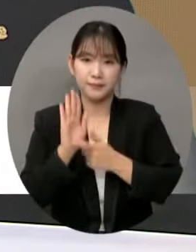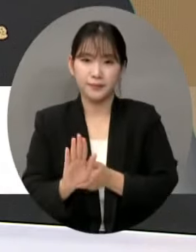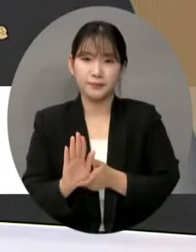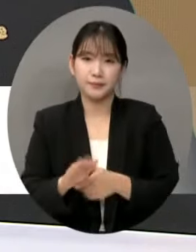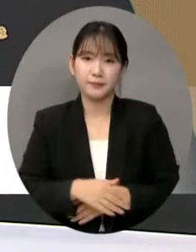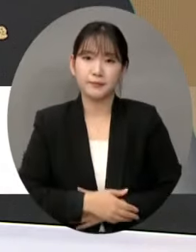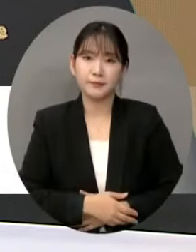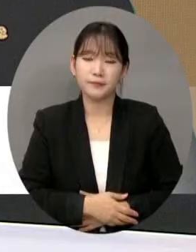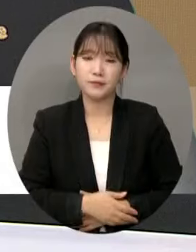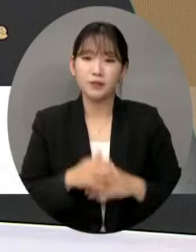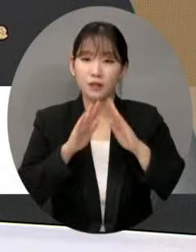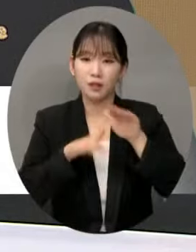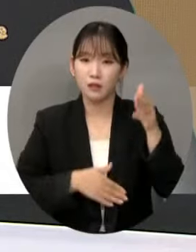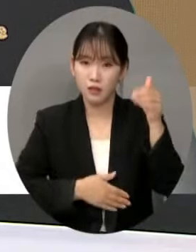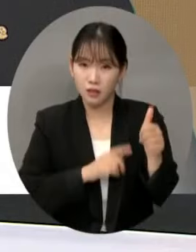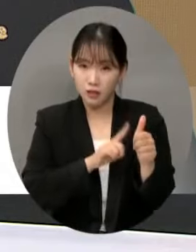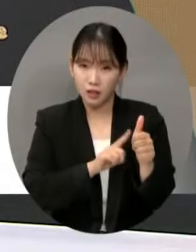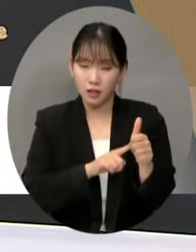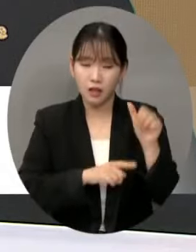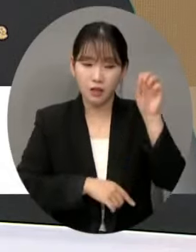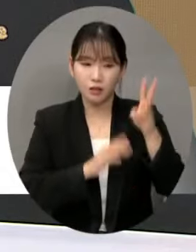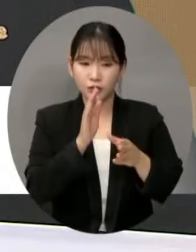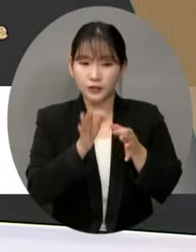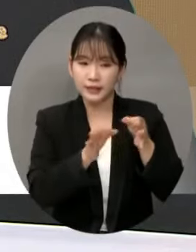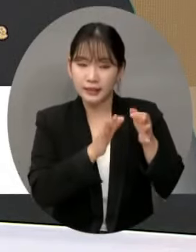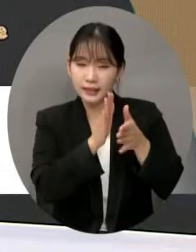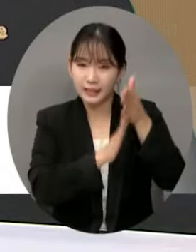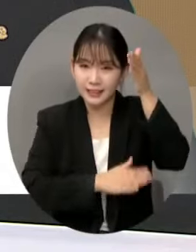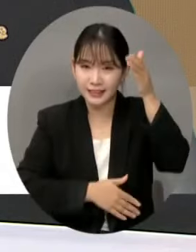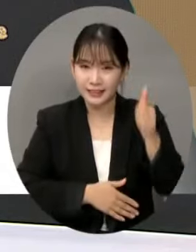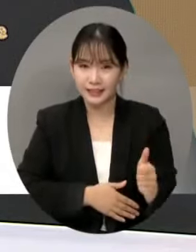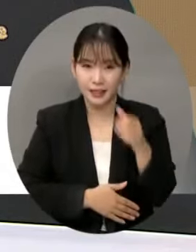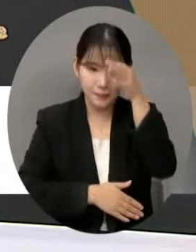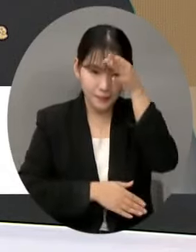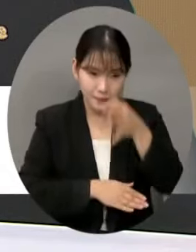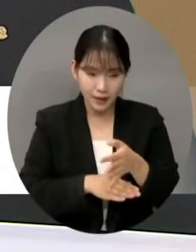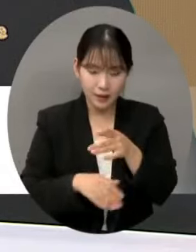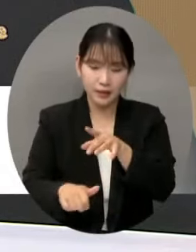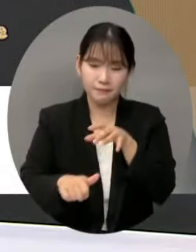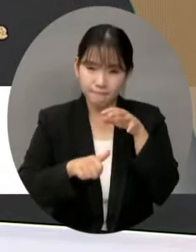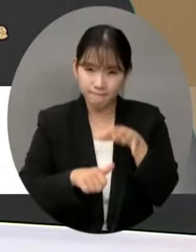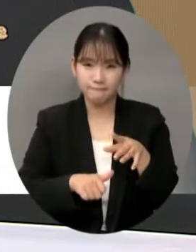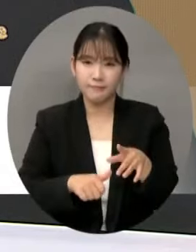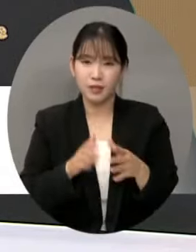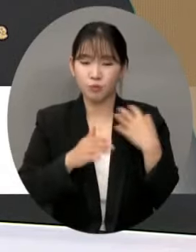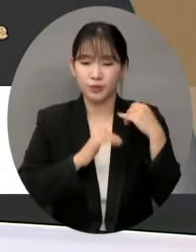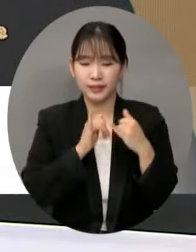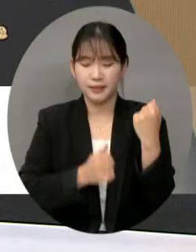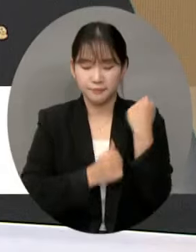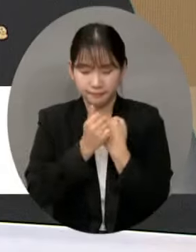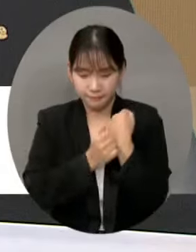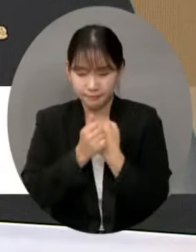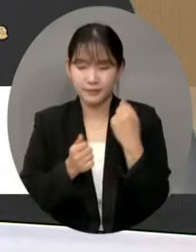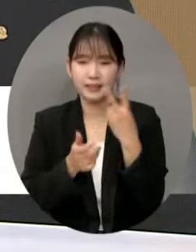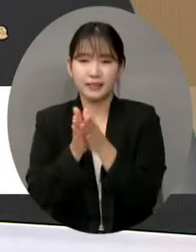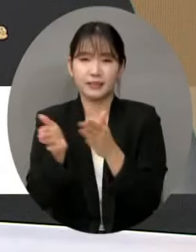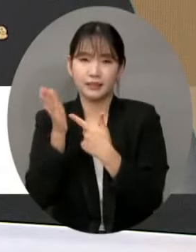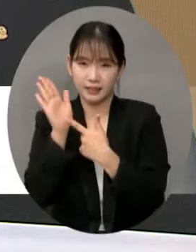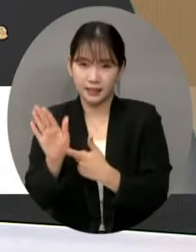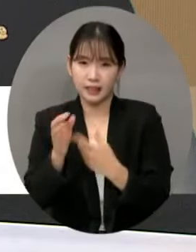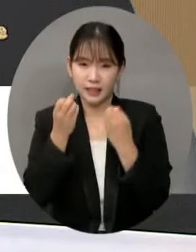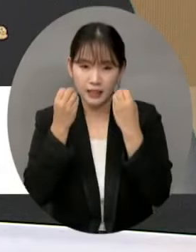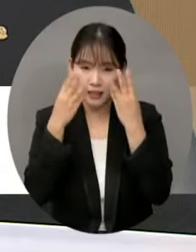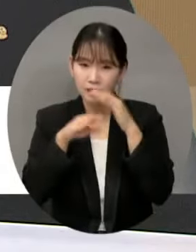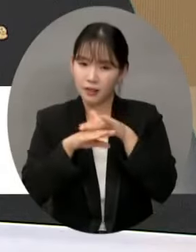사과했습니다. 김현욱 전남지사는 광주시장 사과를 전제로 무한군을 설득하는 작업에 다시 나서겠다고 밝혀 새로운